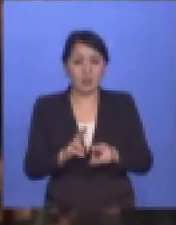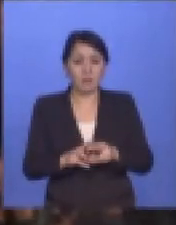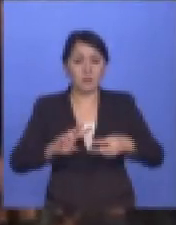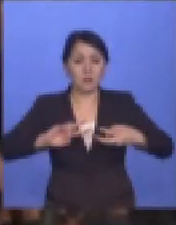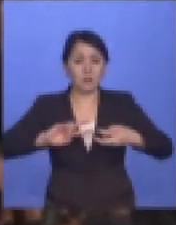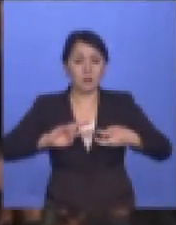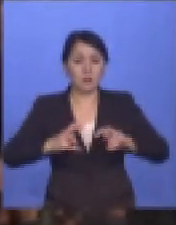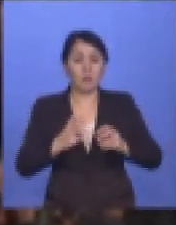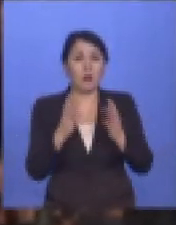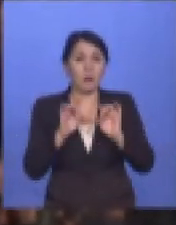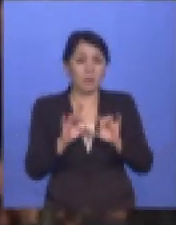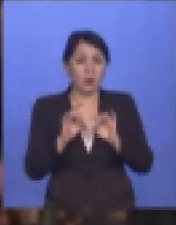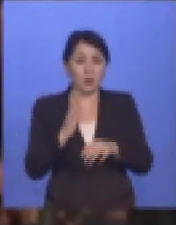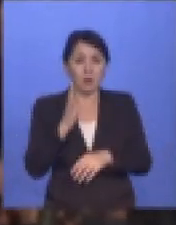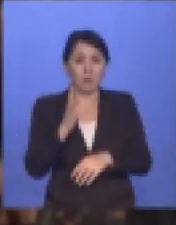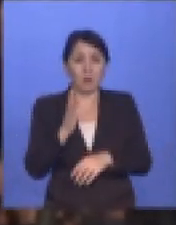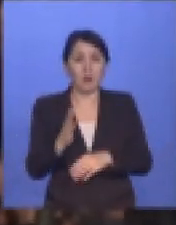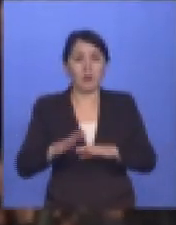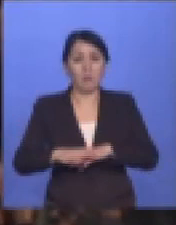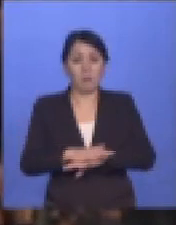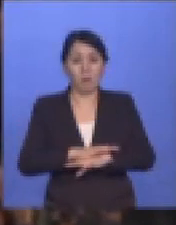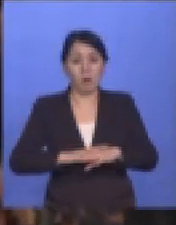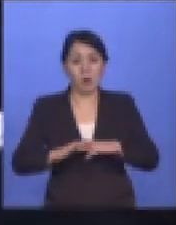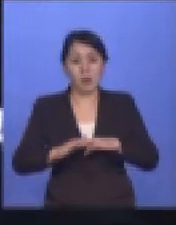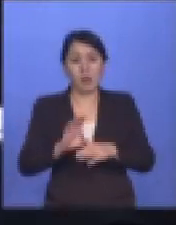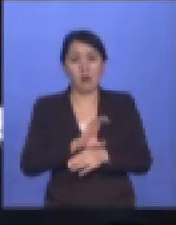мәселенің жай жапсарын жақынырақ білу үшін халыққа